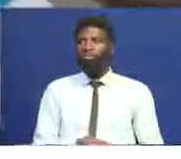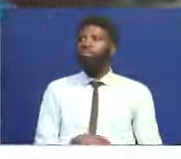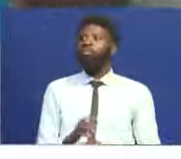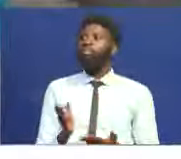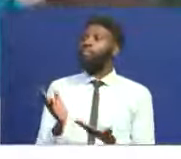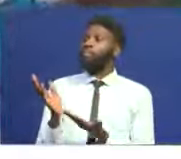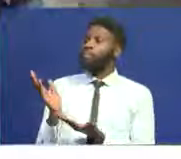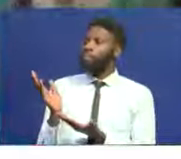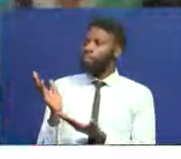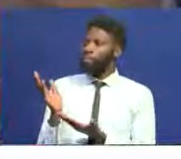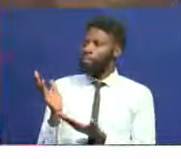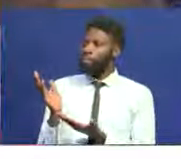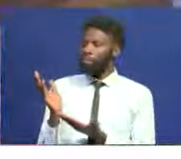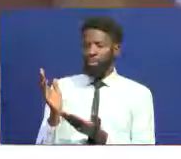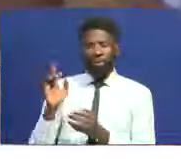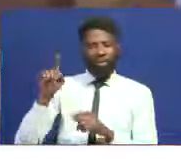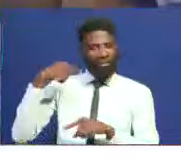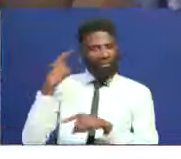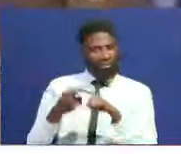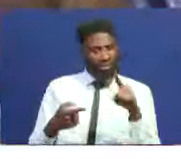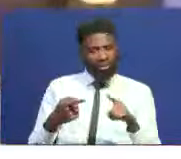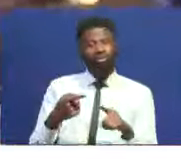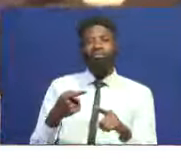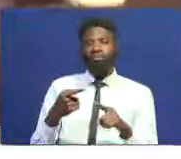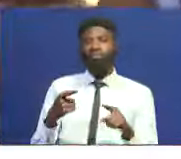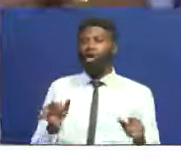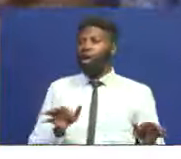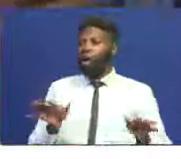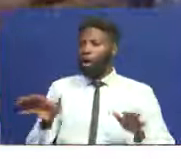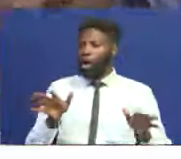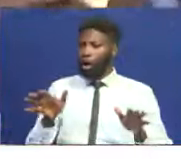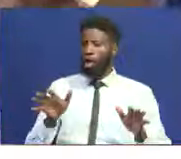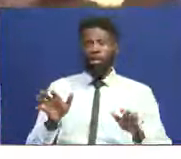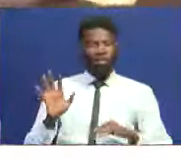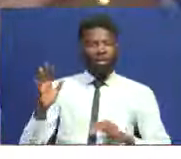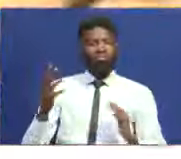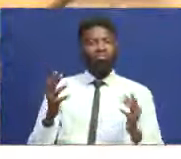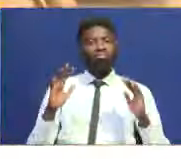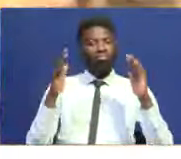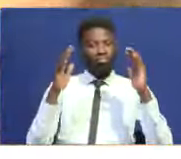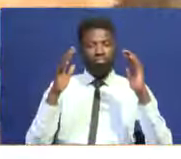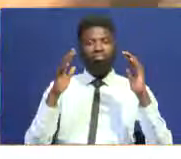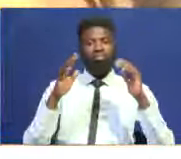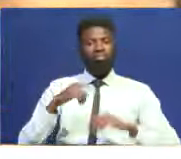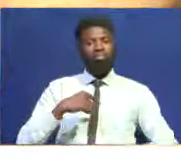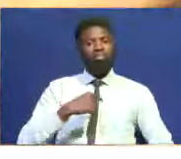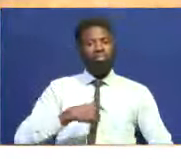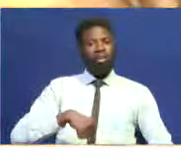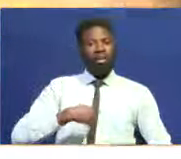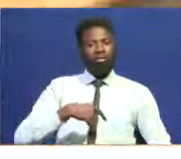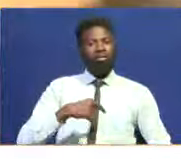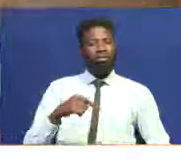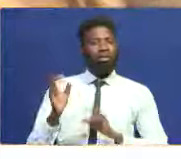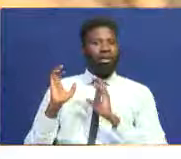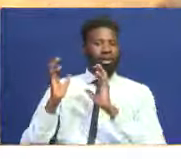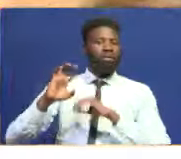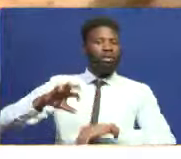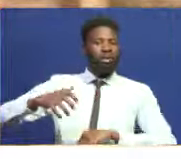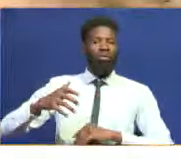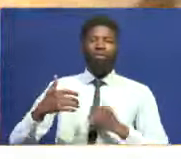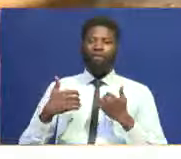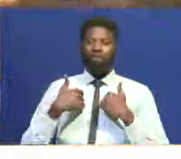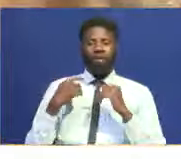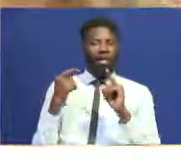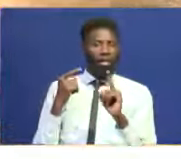Hatimaye, tamasha ya kila mwaka ya Mekatilili wa Menza imeng'oa nanga mjini Malindi, kaunti ya Kilifi, ili kusherehekea historia na turathi